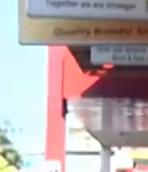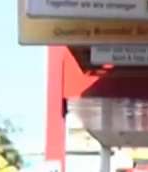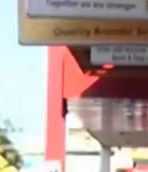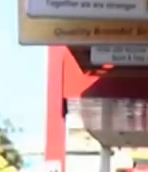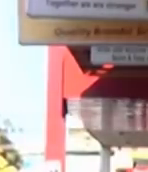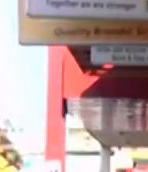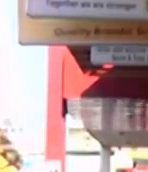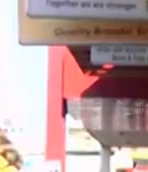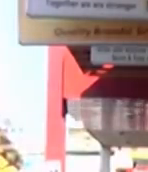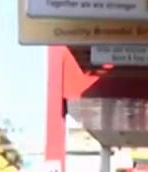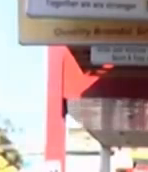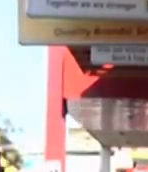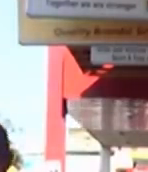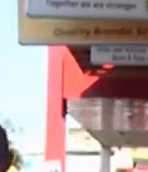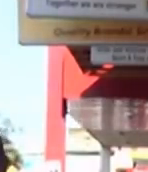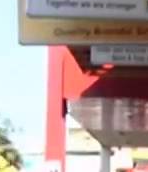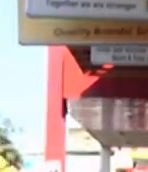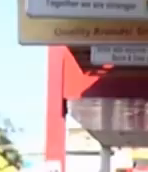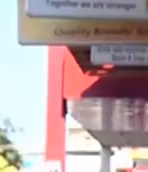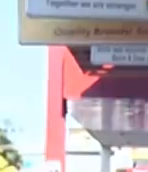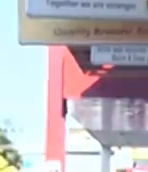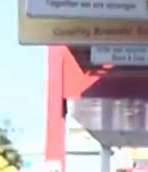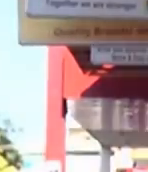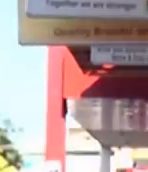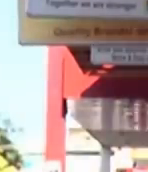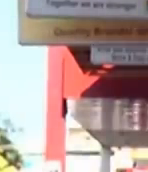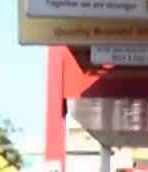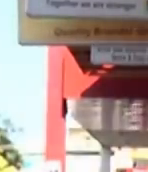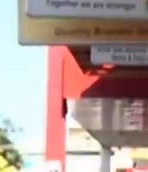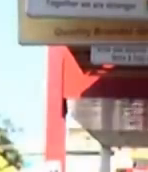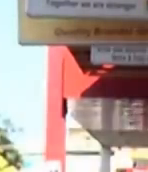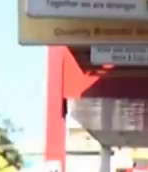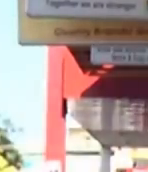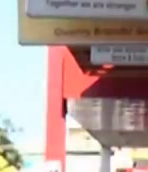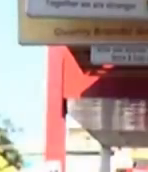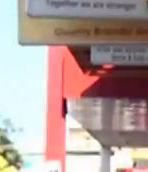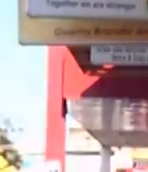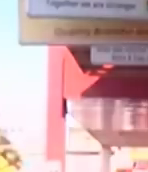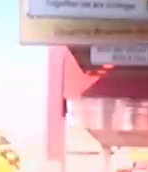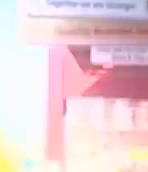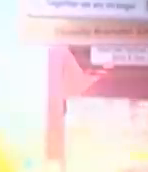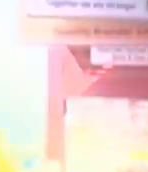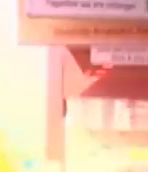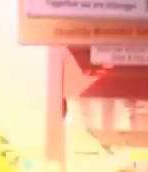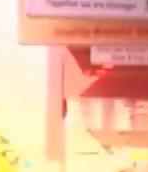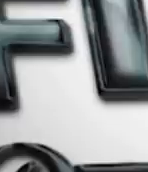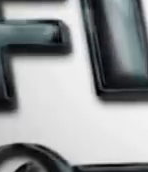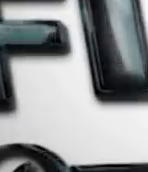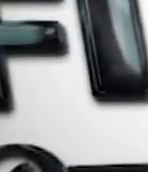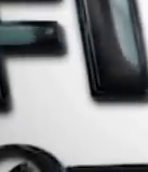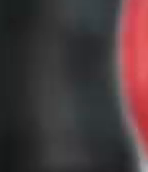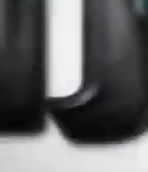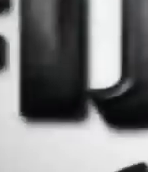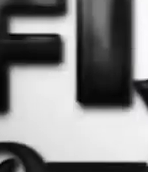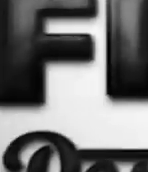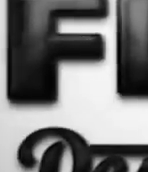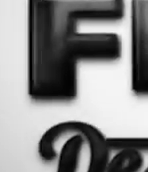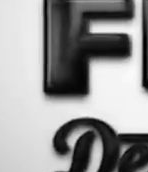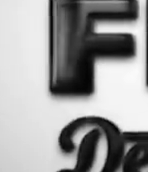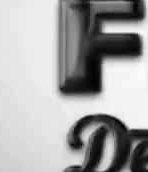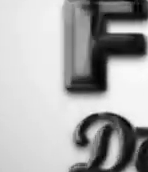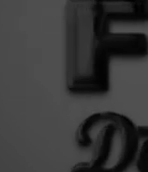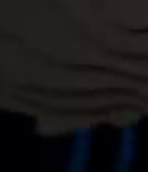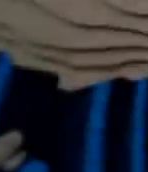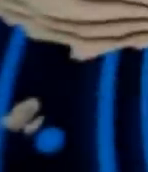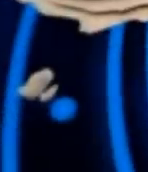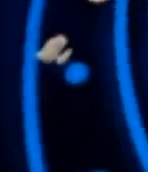मैं तो दिल्ली में रहता हूँ और रेडियो फीजी रोज सुनता हूँ. रेडियो फीजी 2 देश